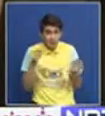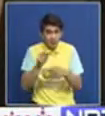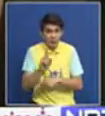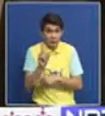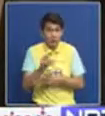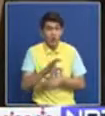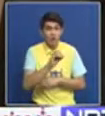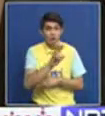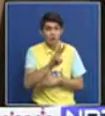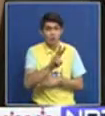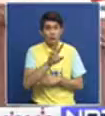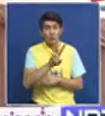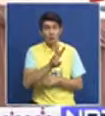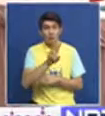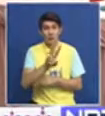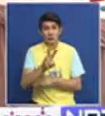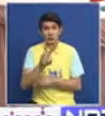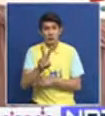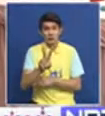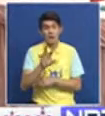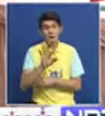ที่